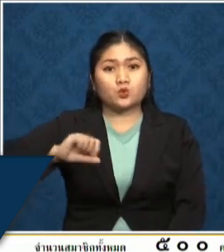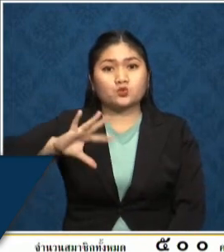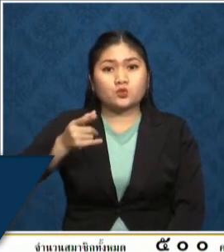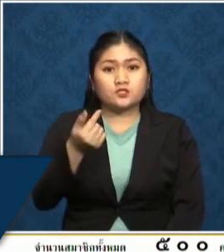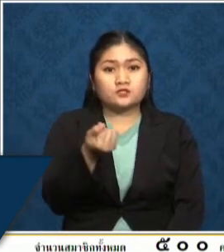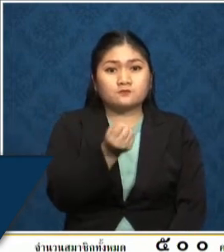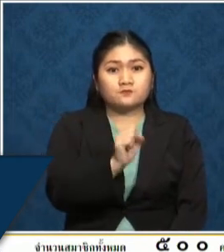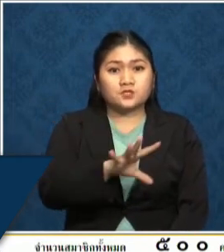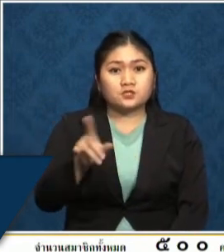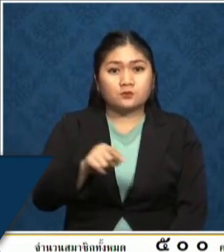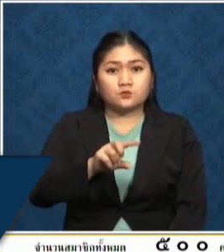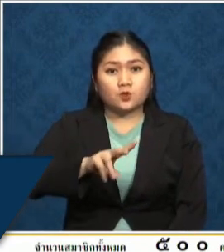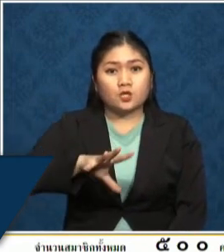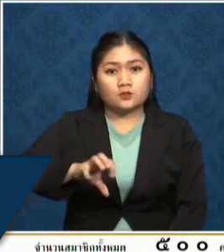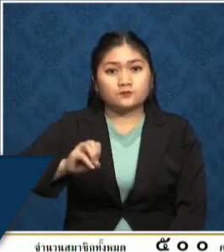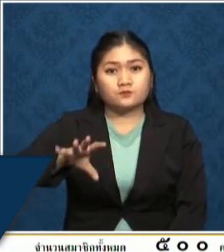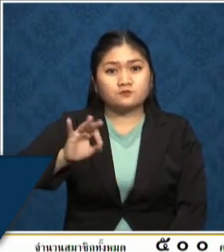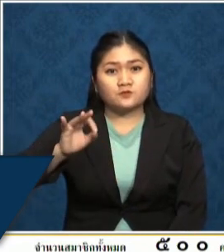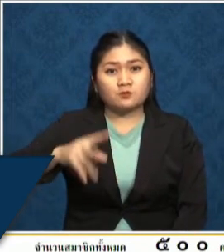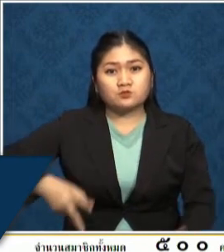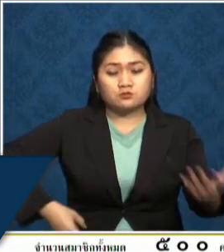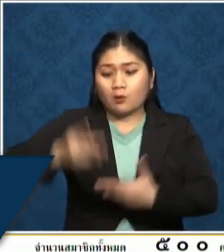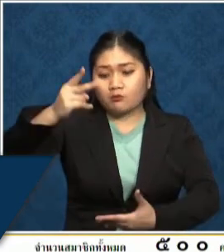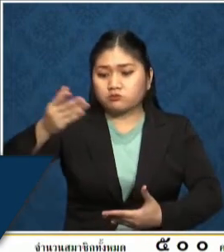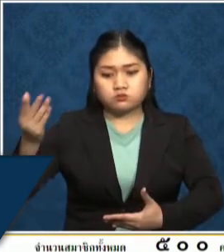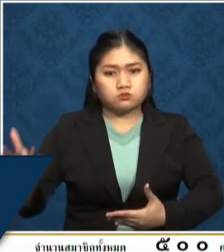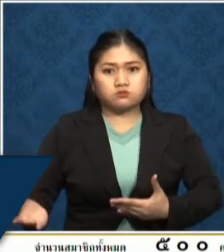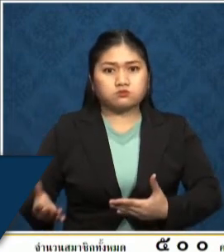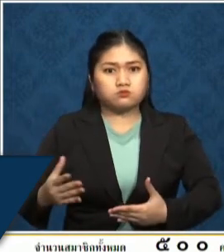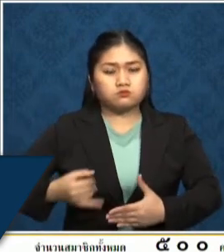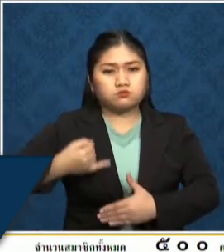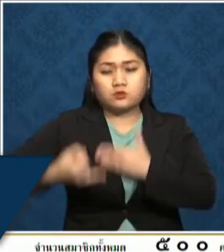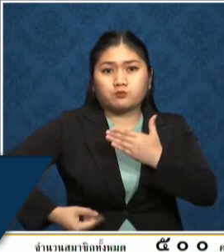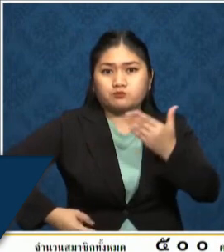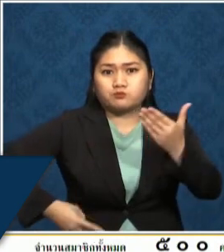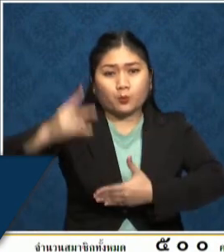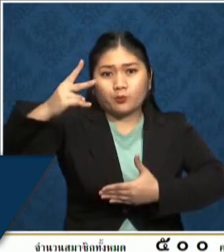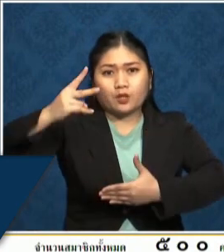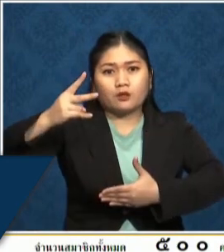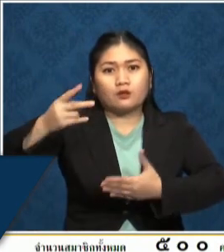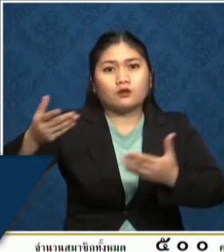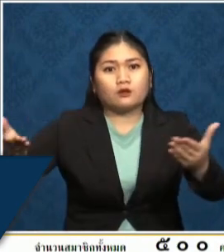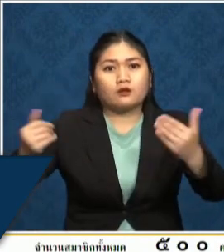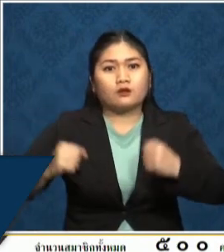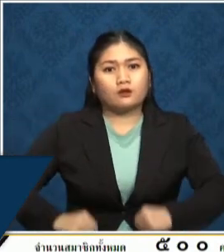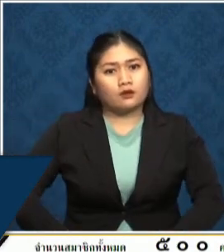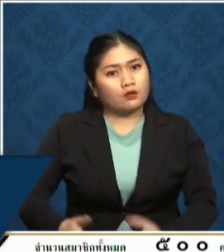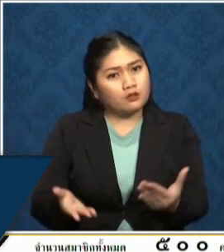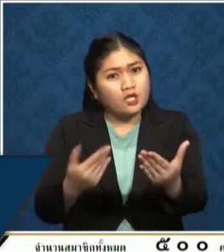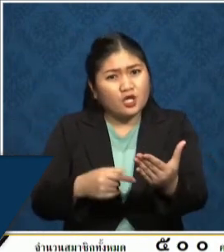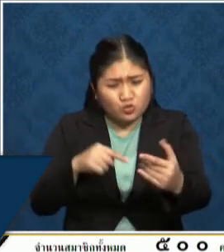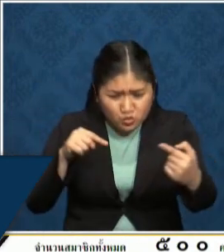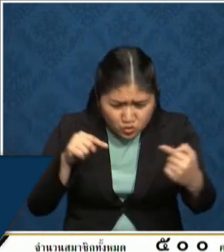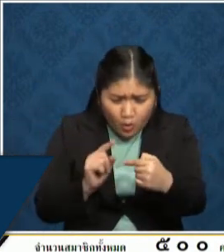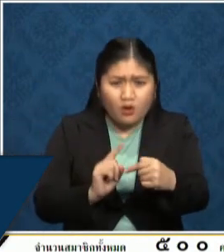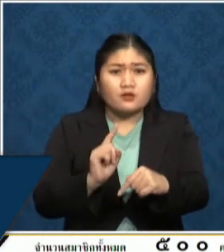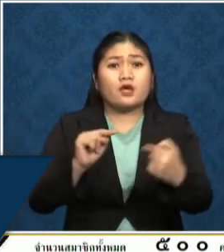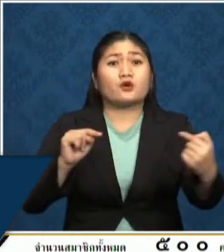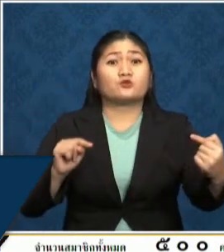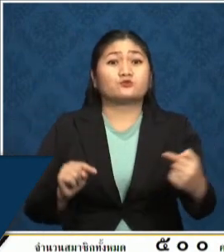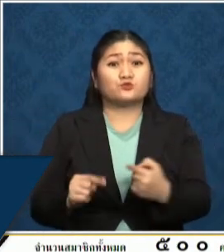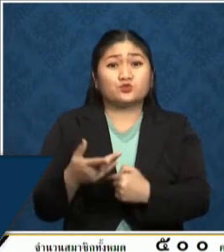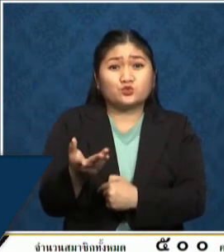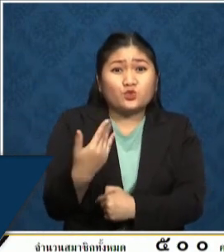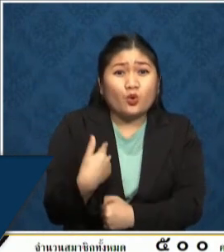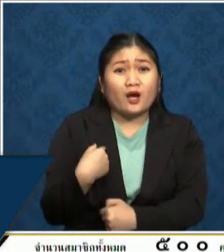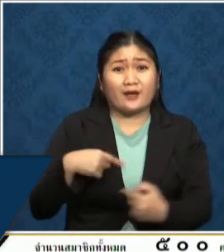ทับ 259 ท่านตัดชับเลยครับตัดให้ขาดเลยชๆ ท่านออกมาเป็กรณีของการแต่งต